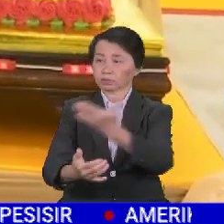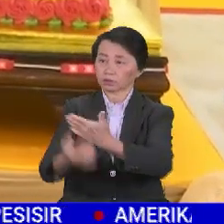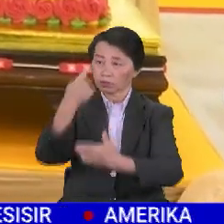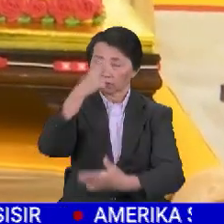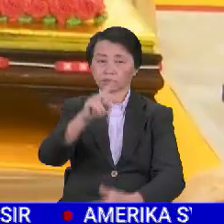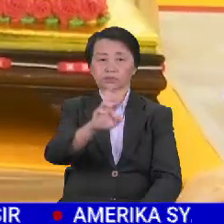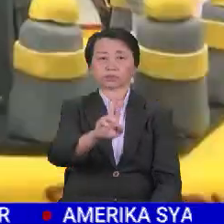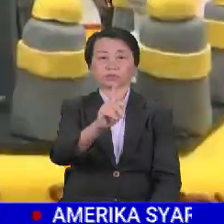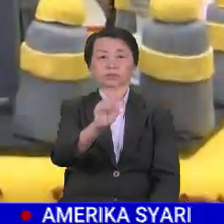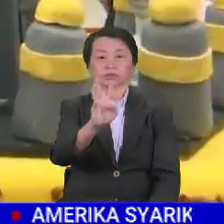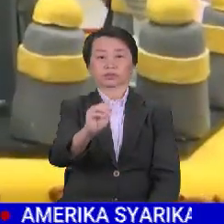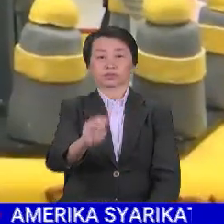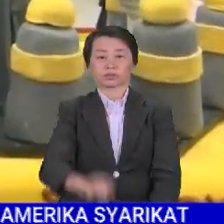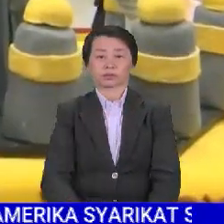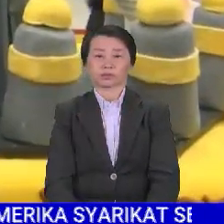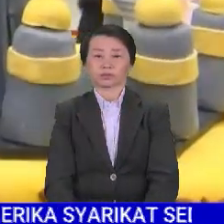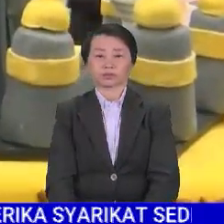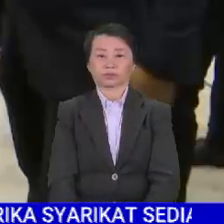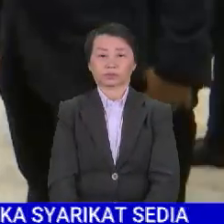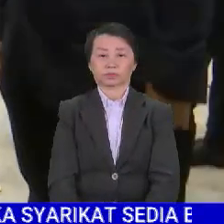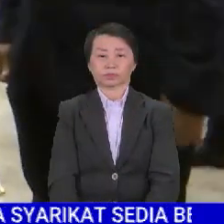untuk RTM.